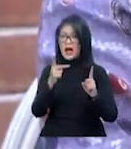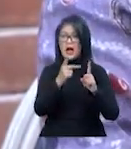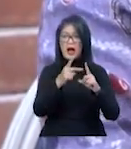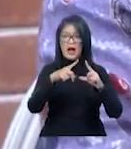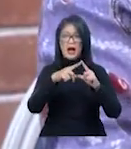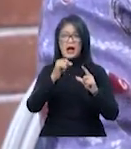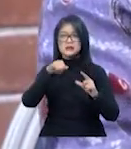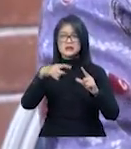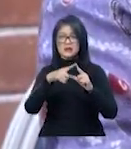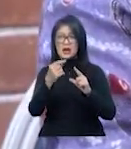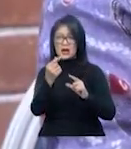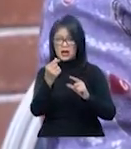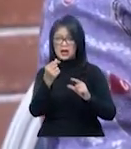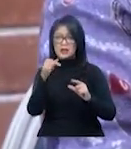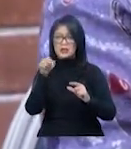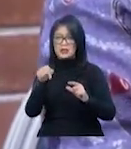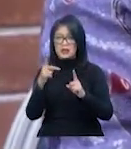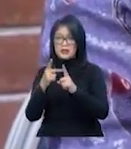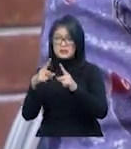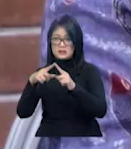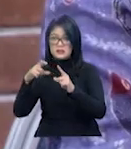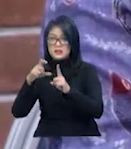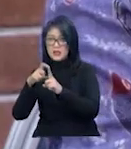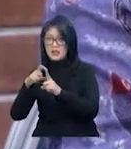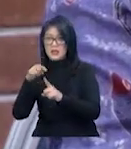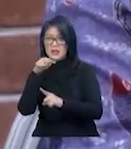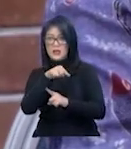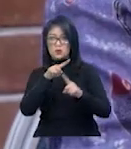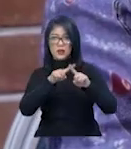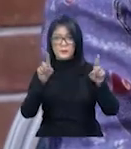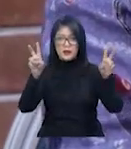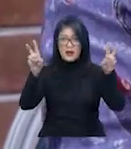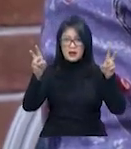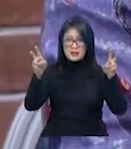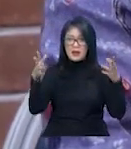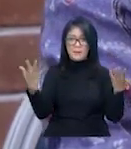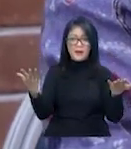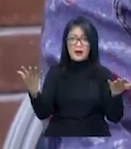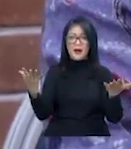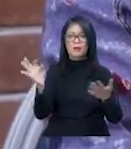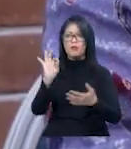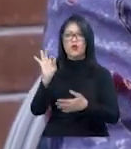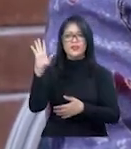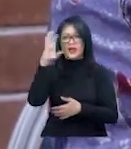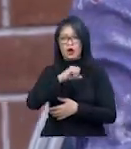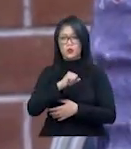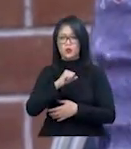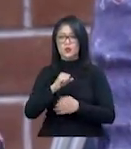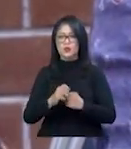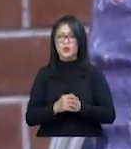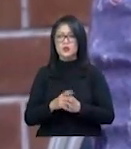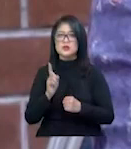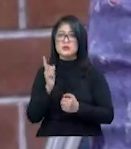kalau dari berkas yang kami pelajari ketika sebelumnya di lantai 3 di rumah Saguling yang